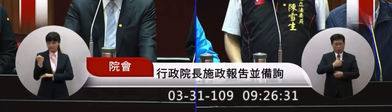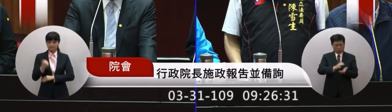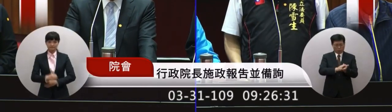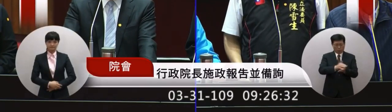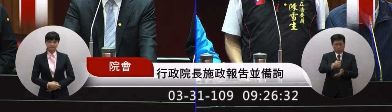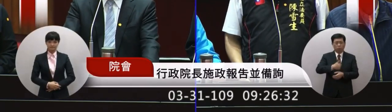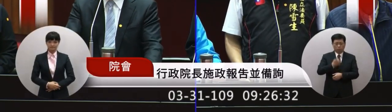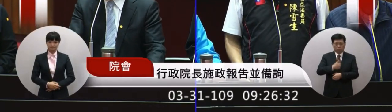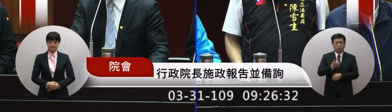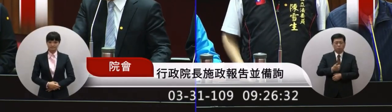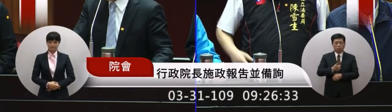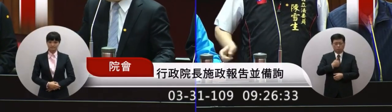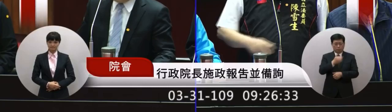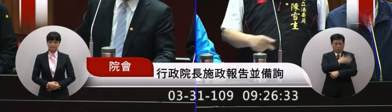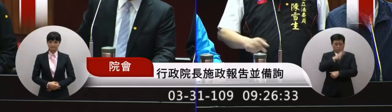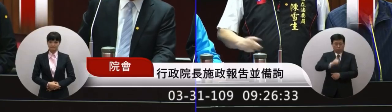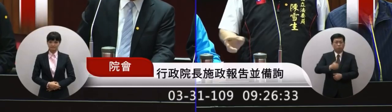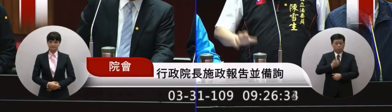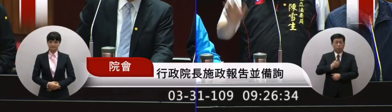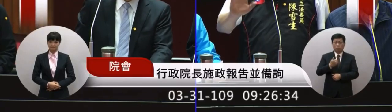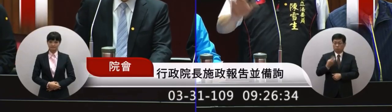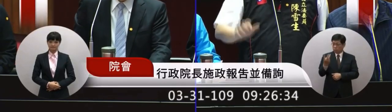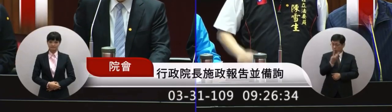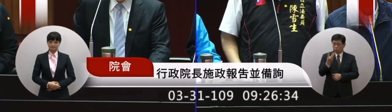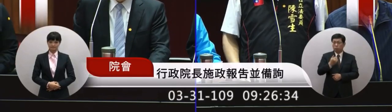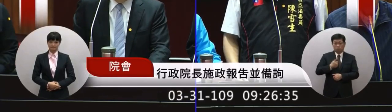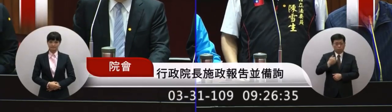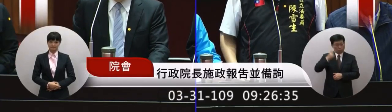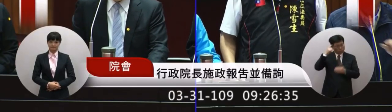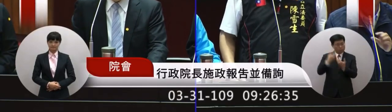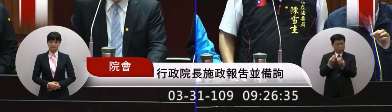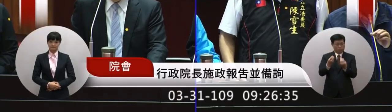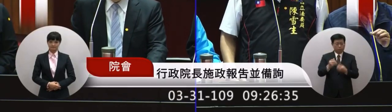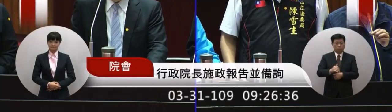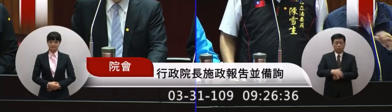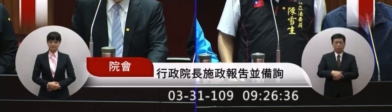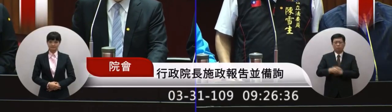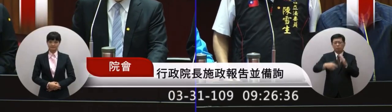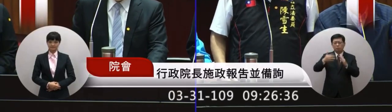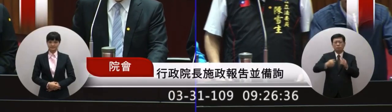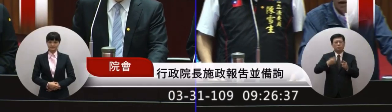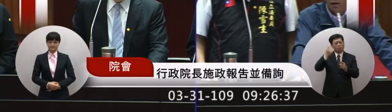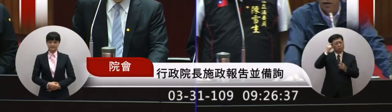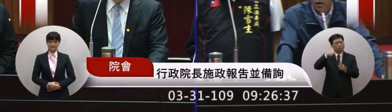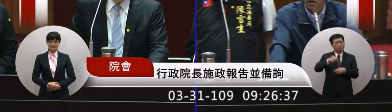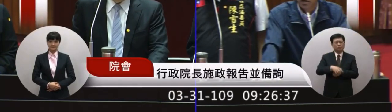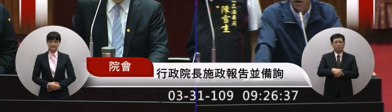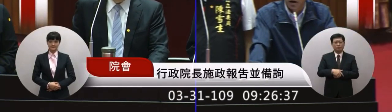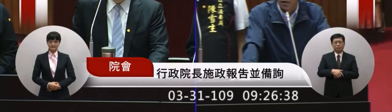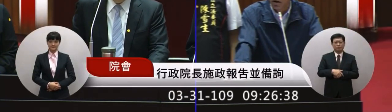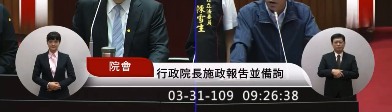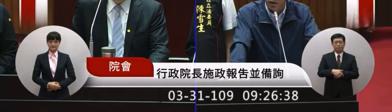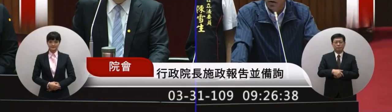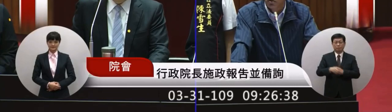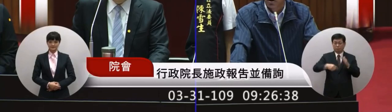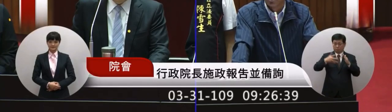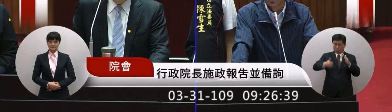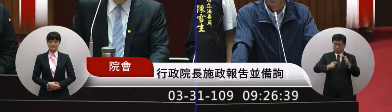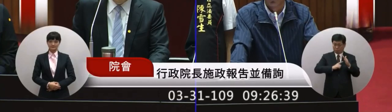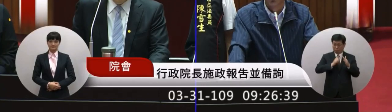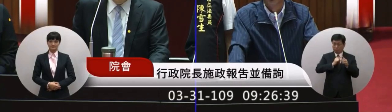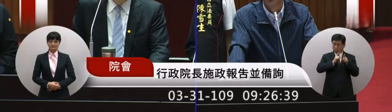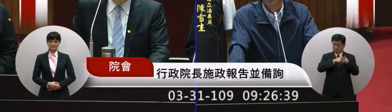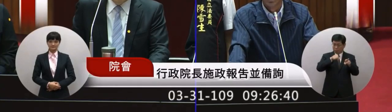肯定国发委陈主委， 这个很重要， 我们三位领导没有意见。 院长，我看这样子啦，就是院长在落